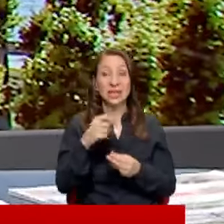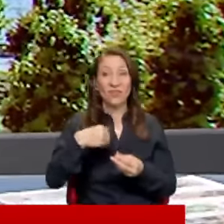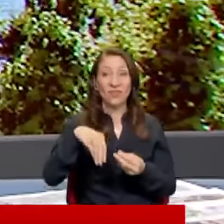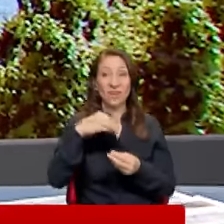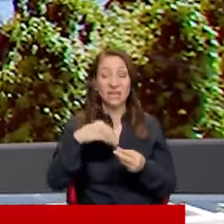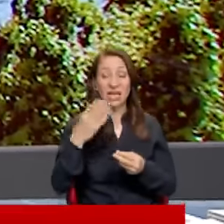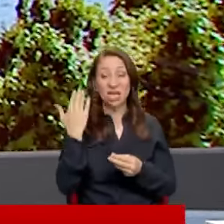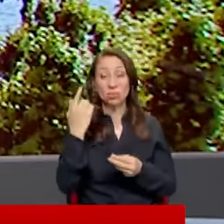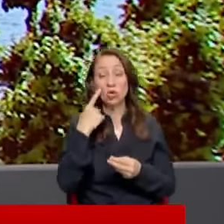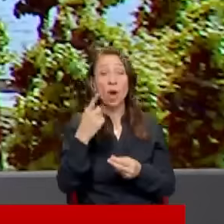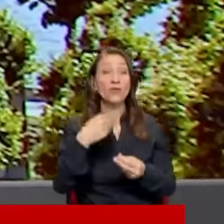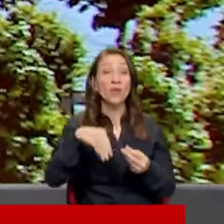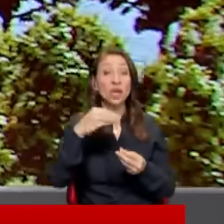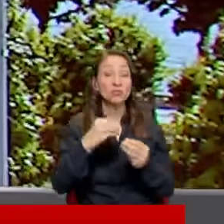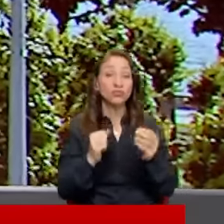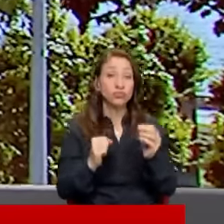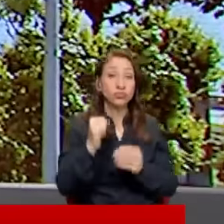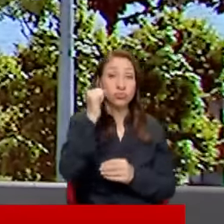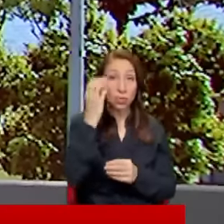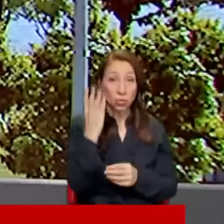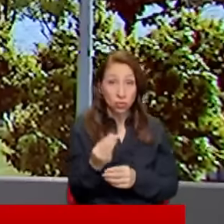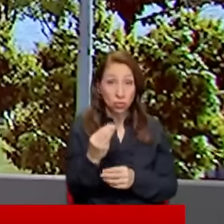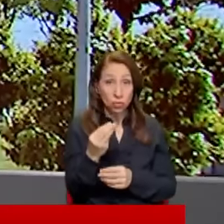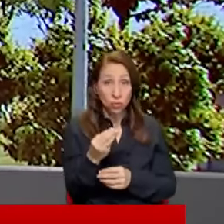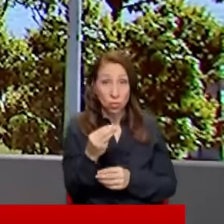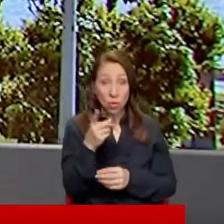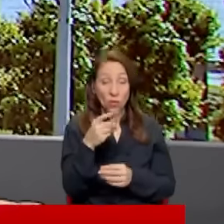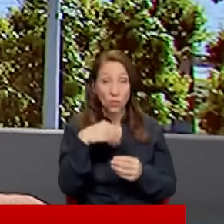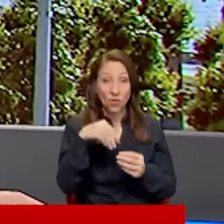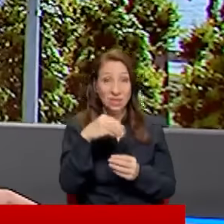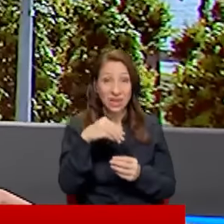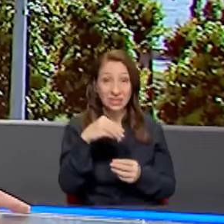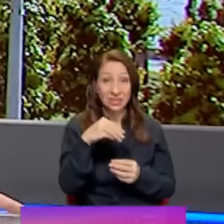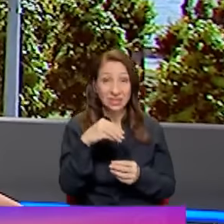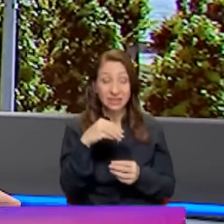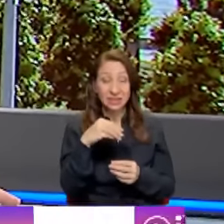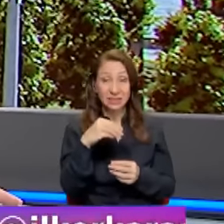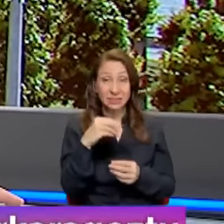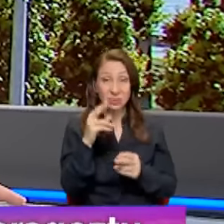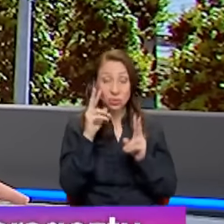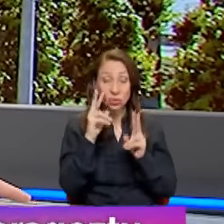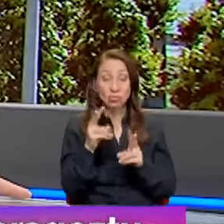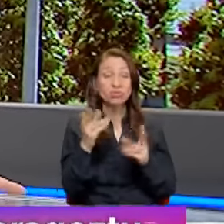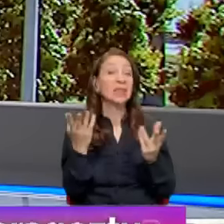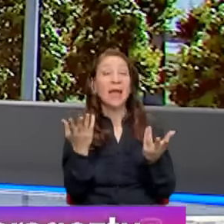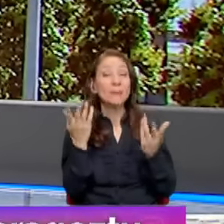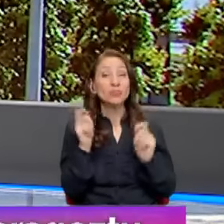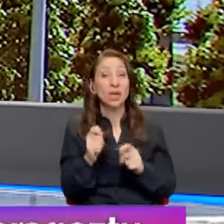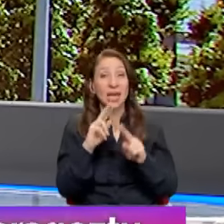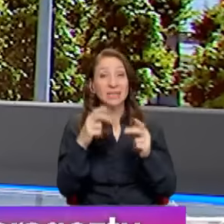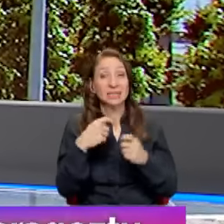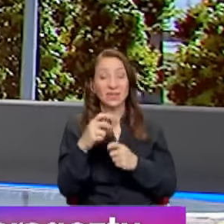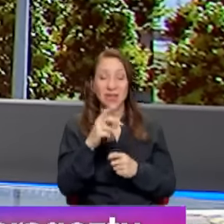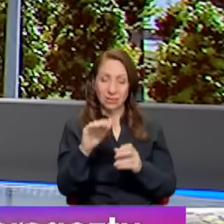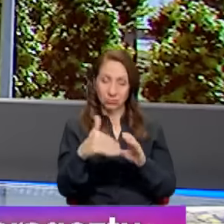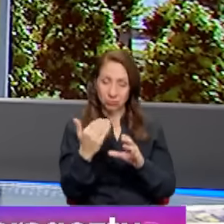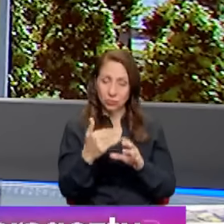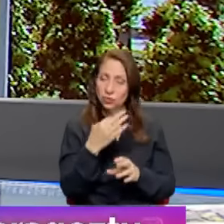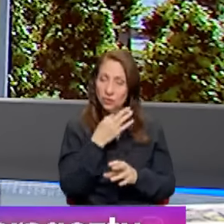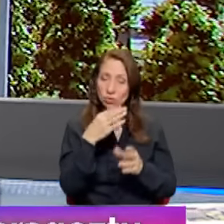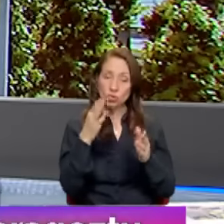faizleri geçmişe dönük olarak da işletildi o Faizler karşısında Acaba ne yapacak esnaf yazıp gönderir